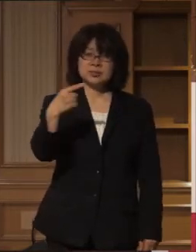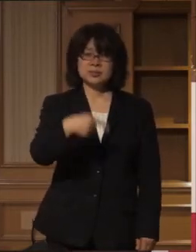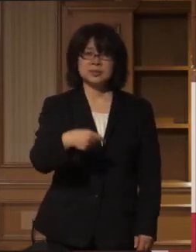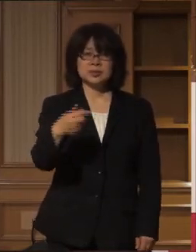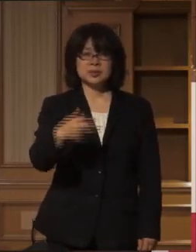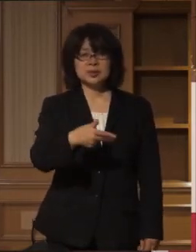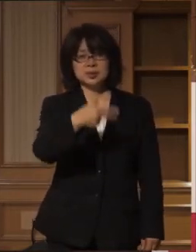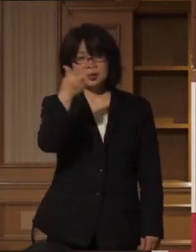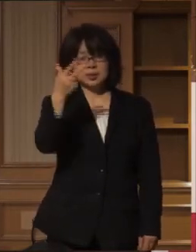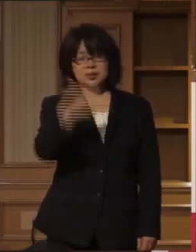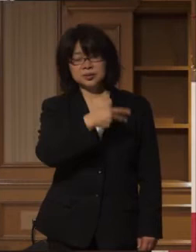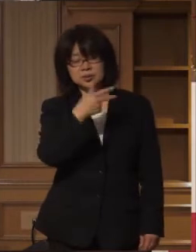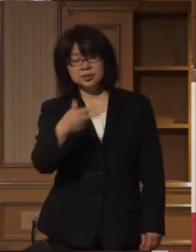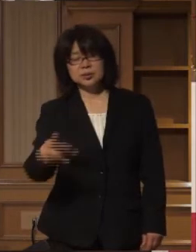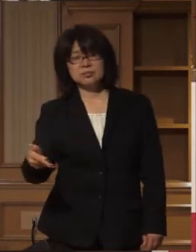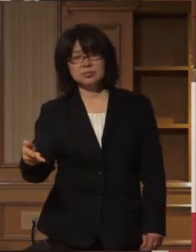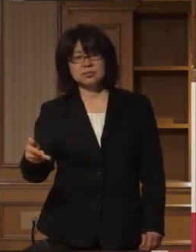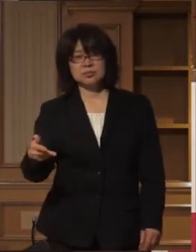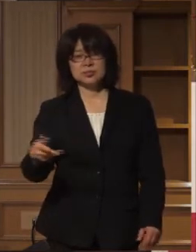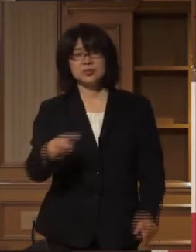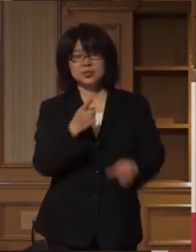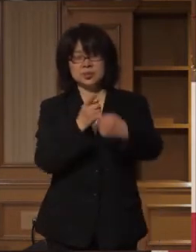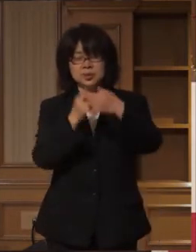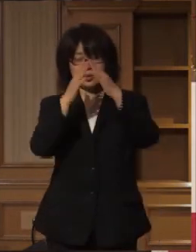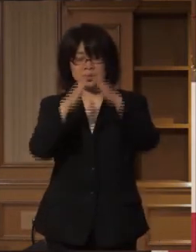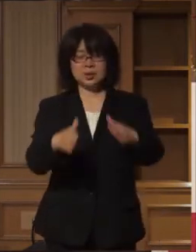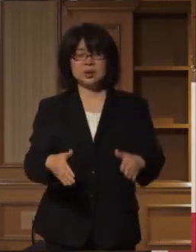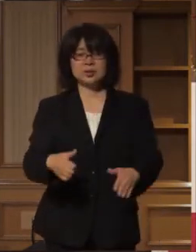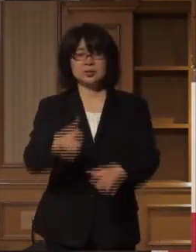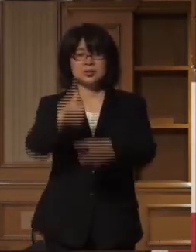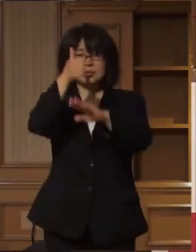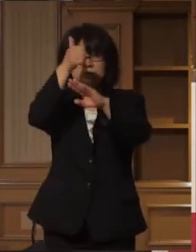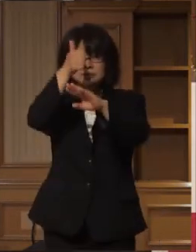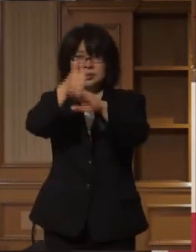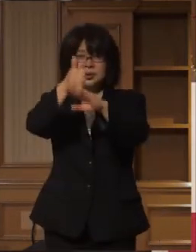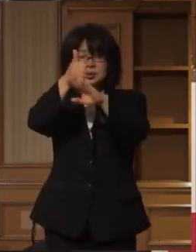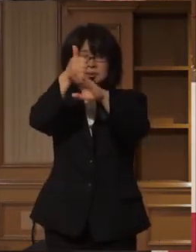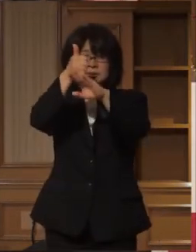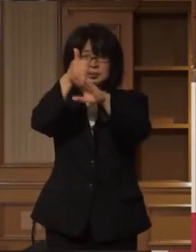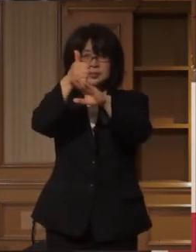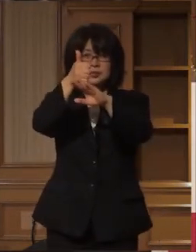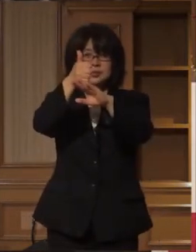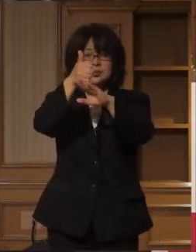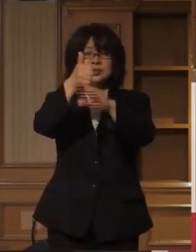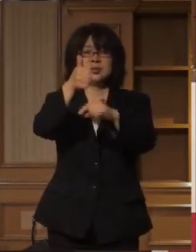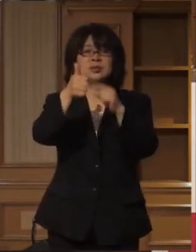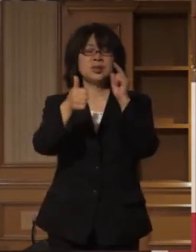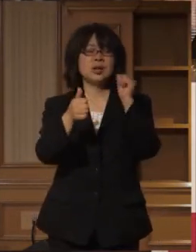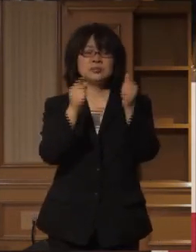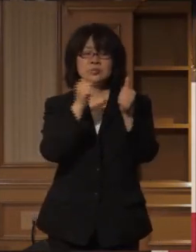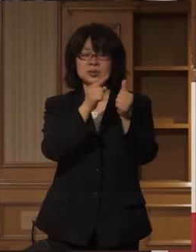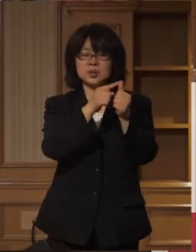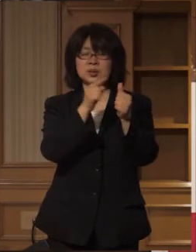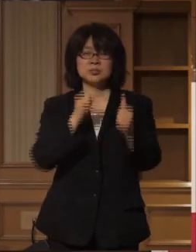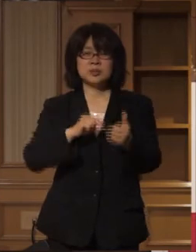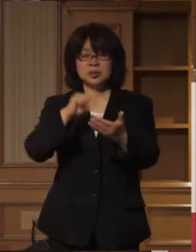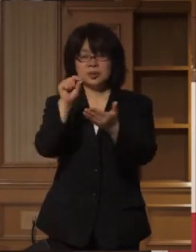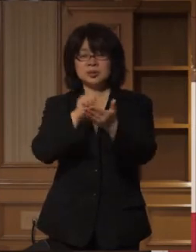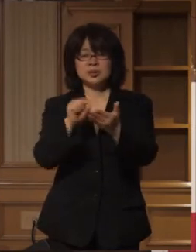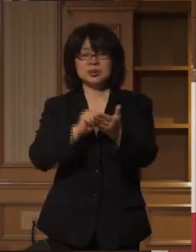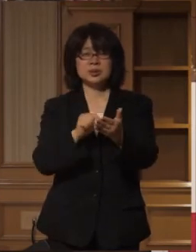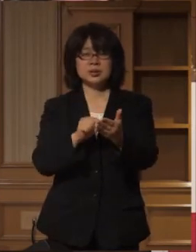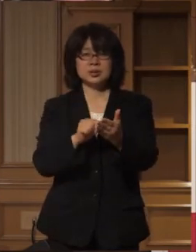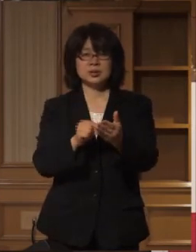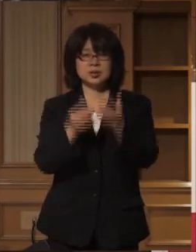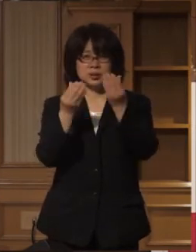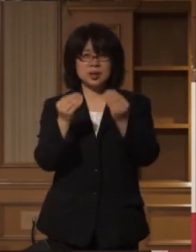マルトさんっていう人が、編集者として書いてたんですね。それでそういうのが書いてたんで、じゃあ秋元牧師に確認して